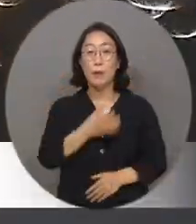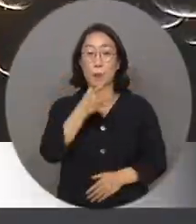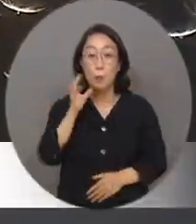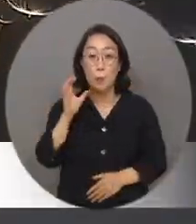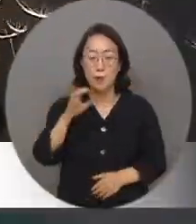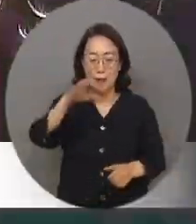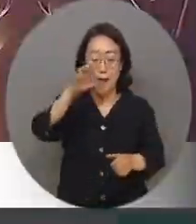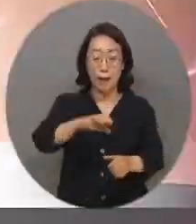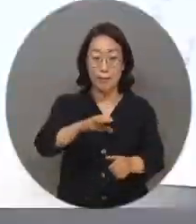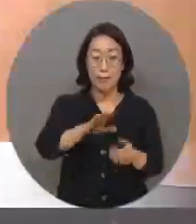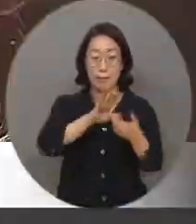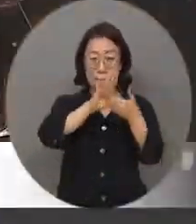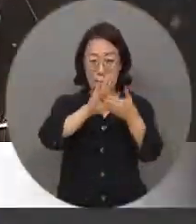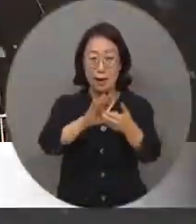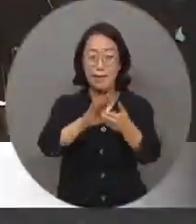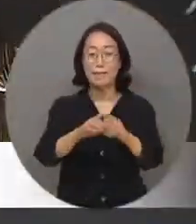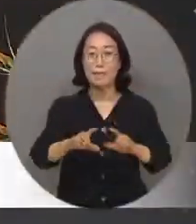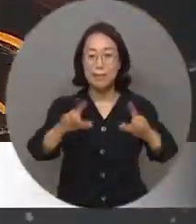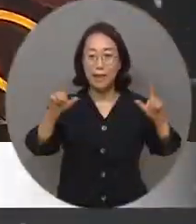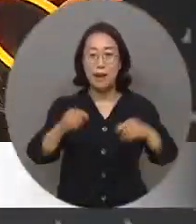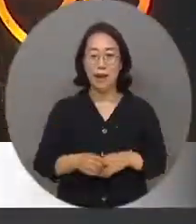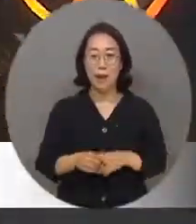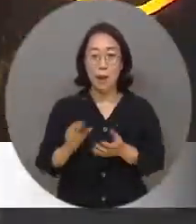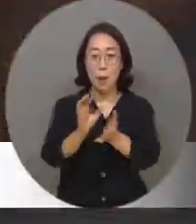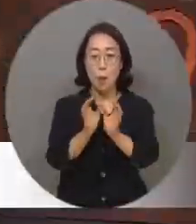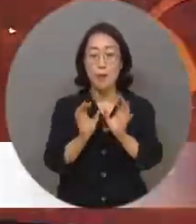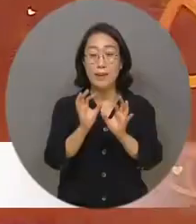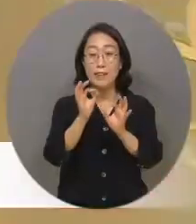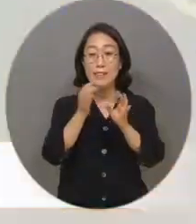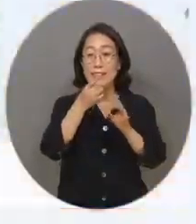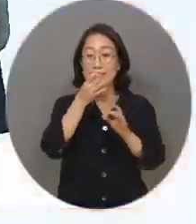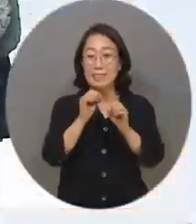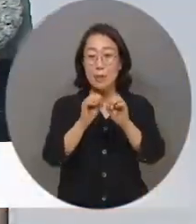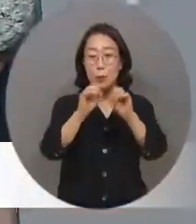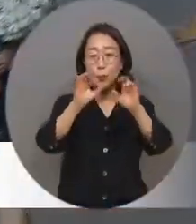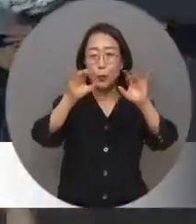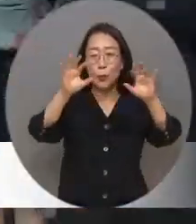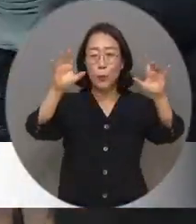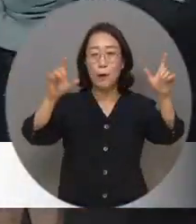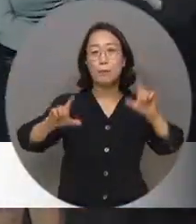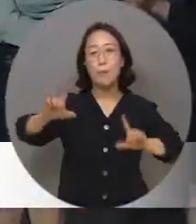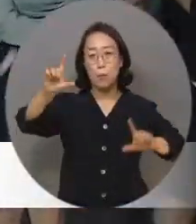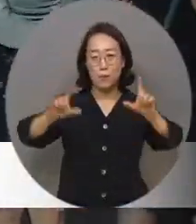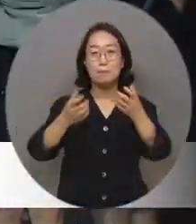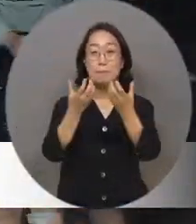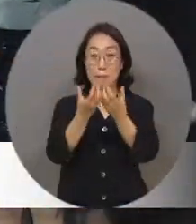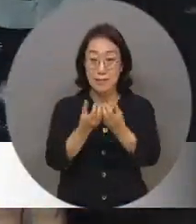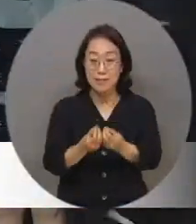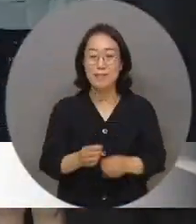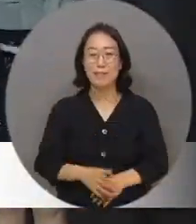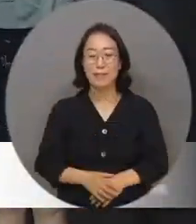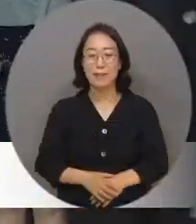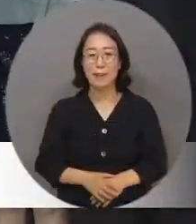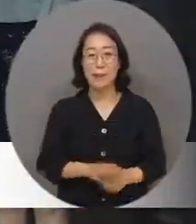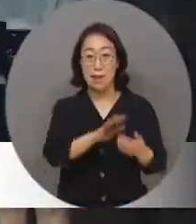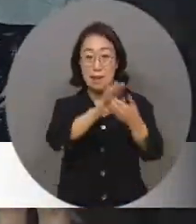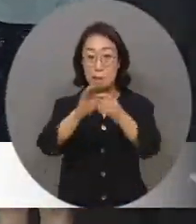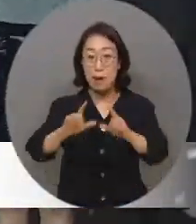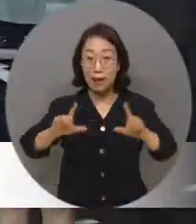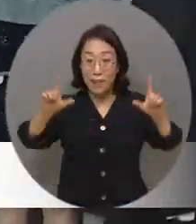노인학대 예방을 바라는 마음이 민들레꽃씨처럼 널리널리 퍼집니다 노인학대 예방의날 기념